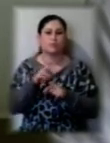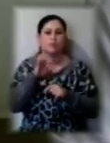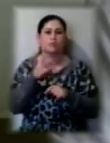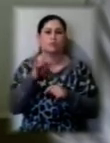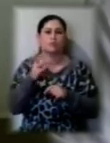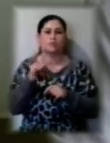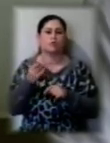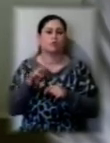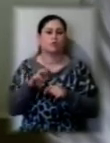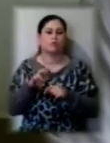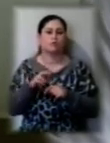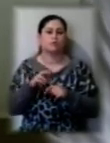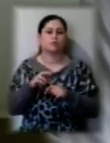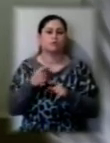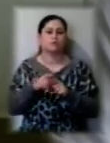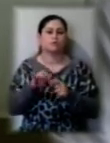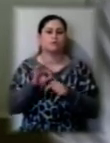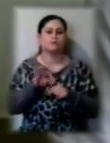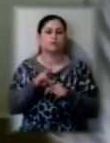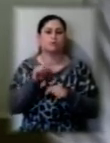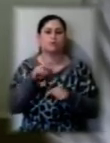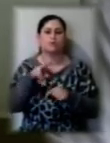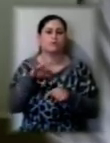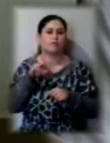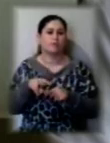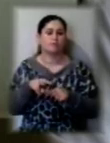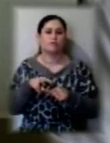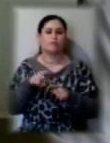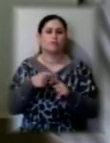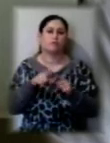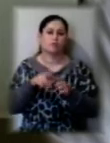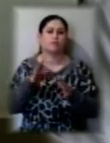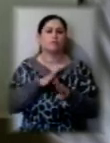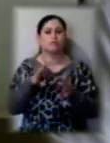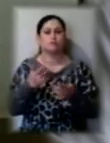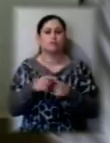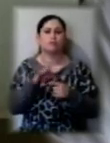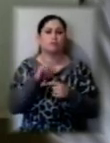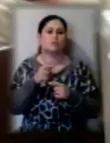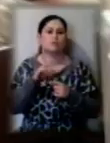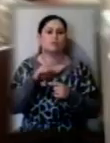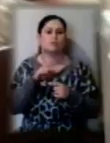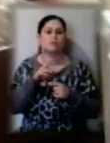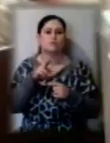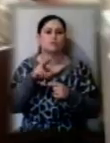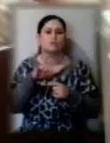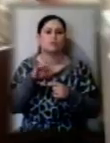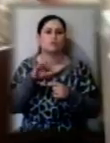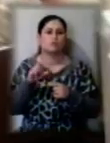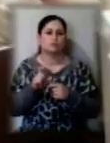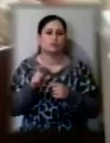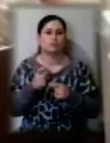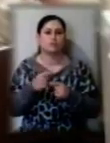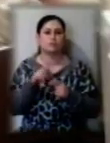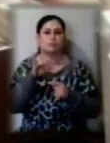патологія, захворювання на ВІЛ, деякі випадки генералізованого атеросклерозу. Паліативно